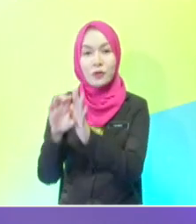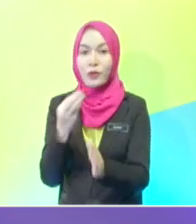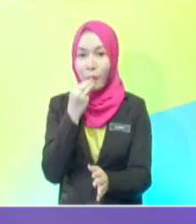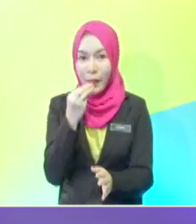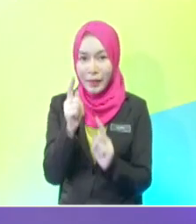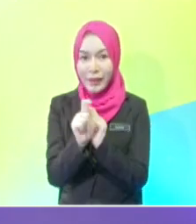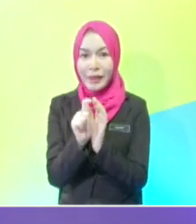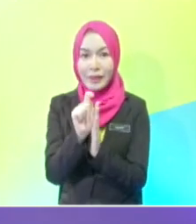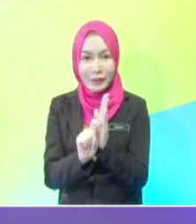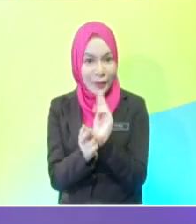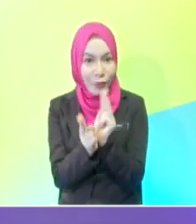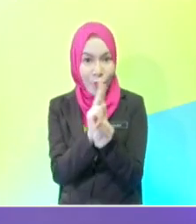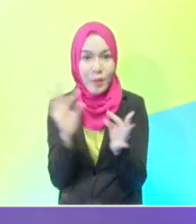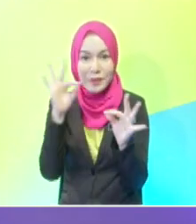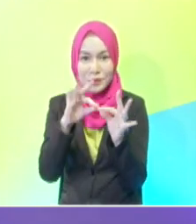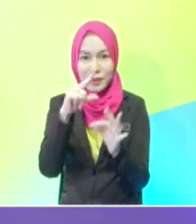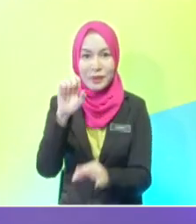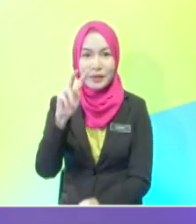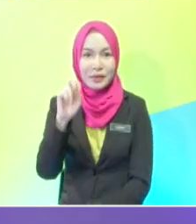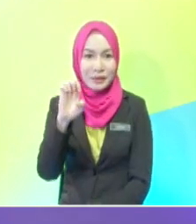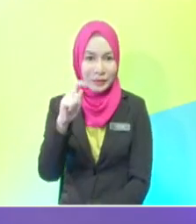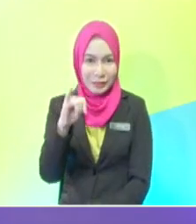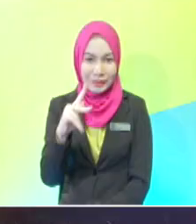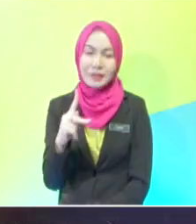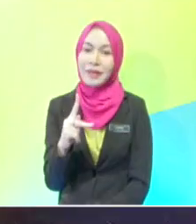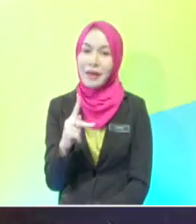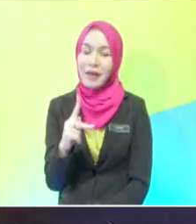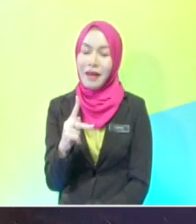jenis ikan Irfan tuh tak ciri-ciri makanan terubah